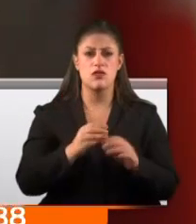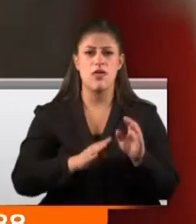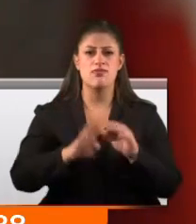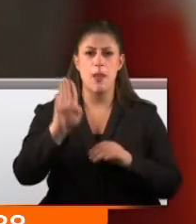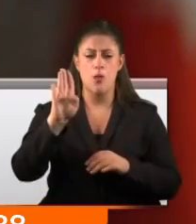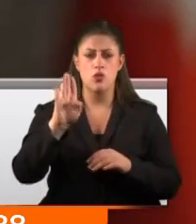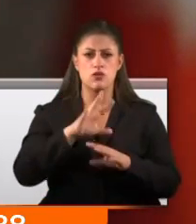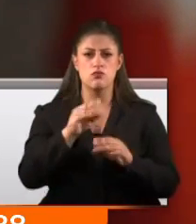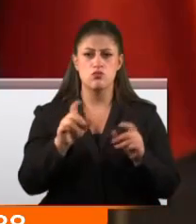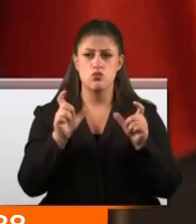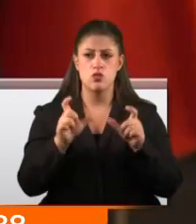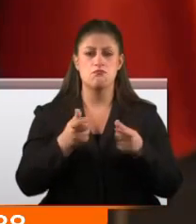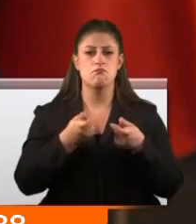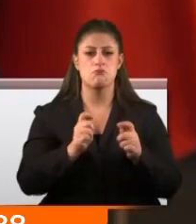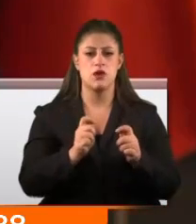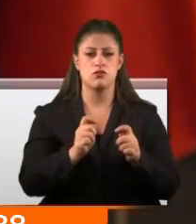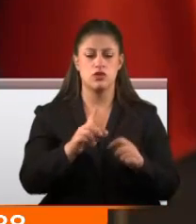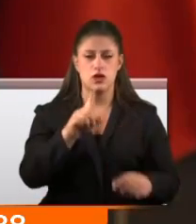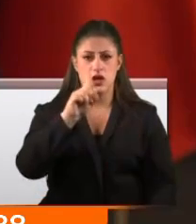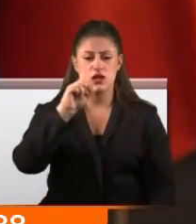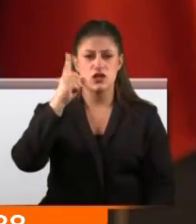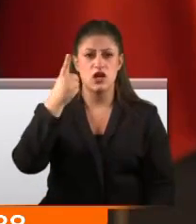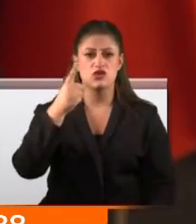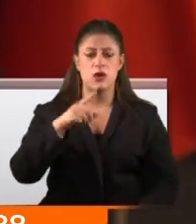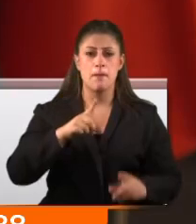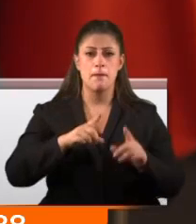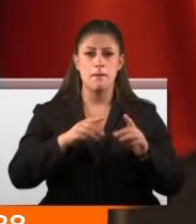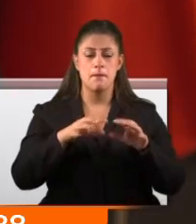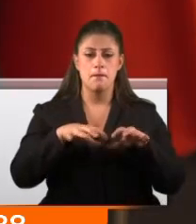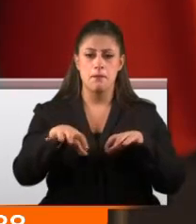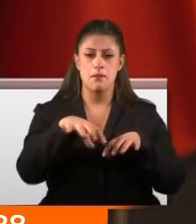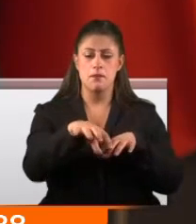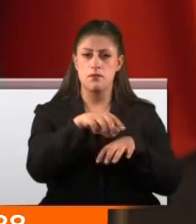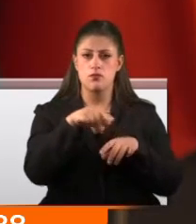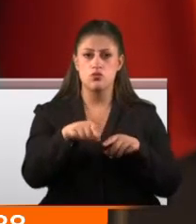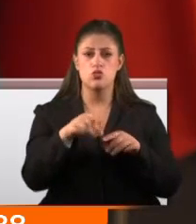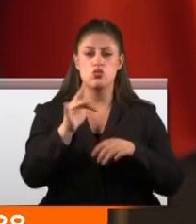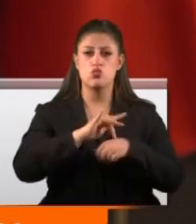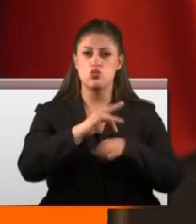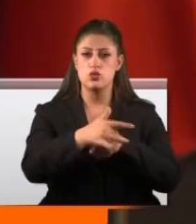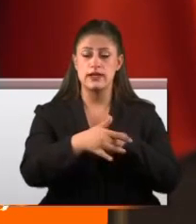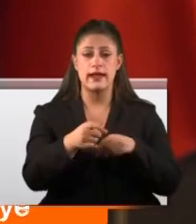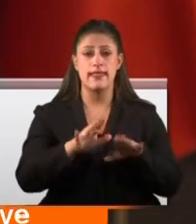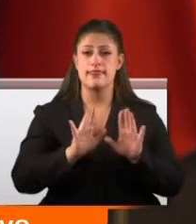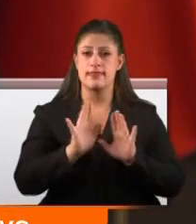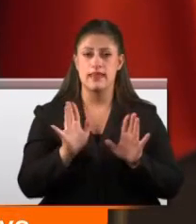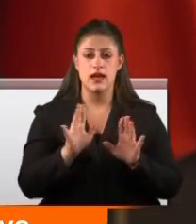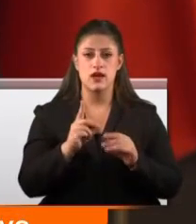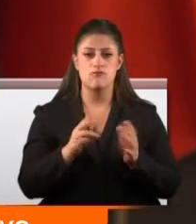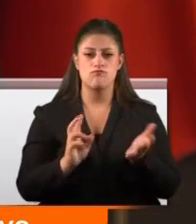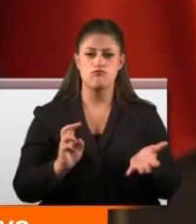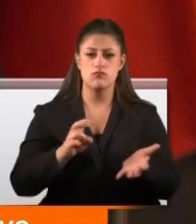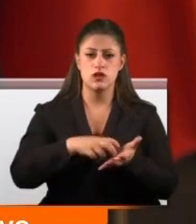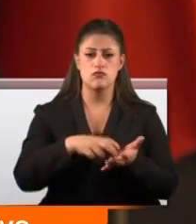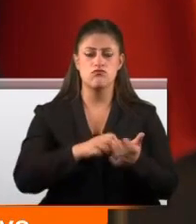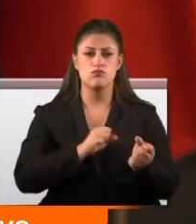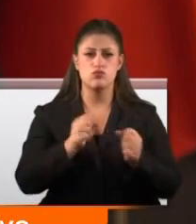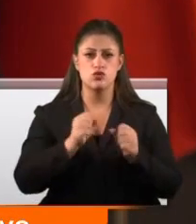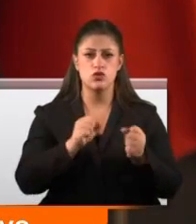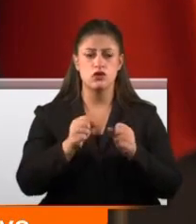imizi korumak zorundayız yalnızca belirli bir refah düzeyini yakalamış ülk değil Kalkınma çabalarını